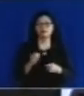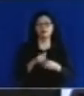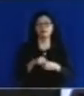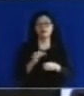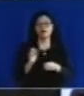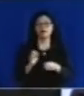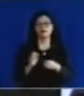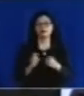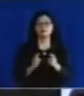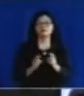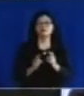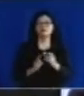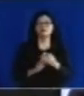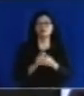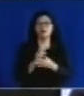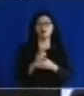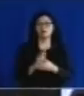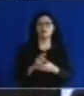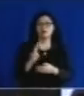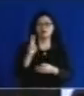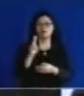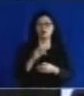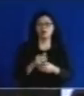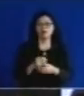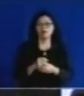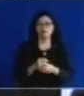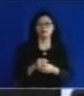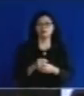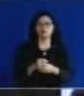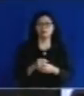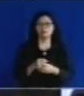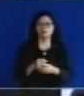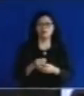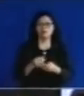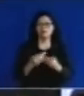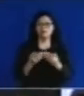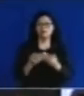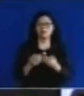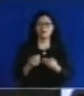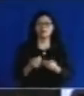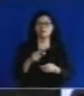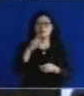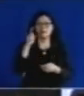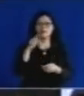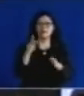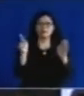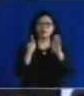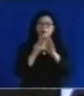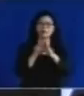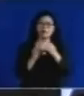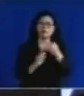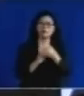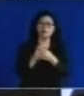diri, membuat pertanyaan yang ditujukan kepada pasangan calon nomor urut 1. Siap Bapak?